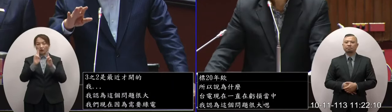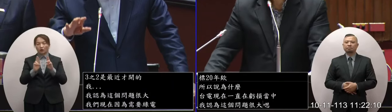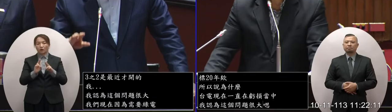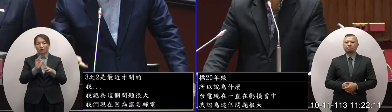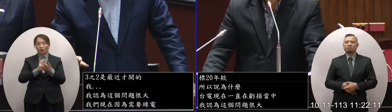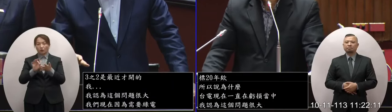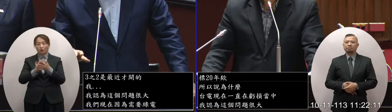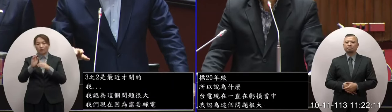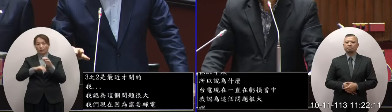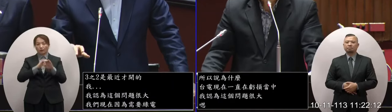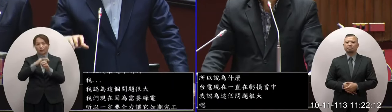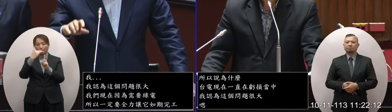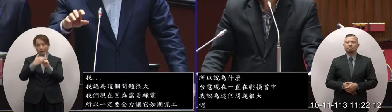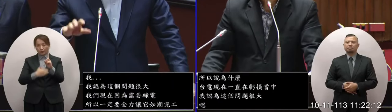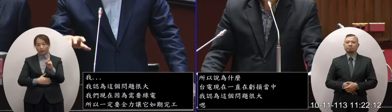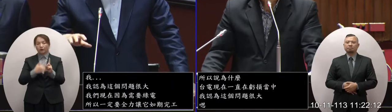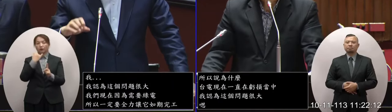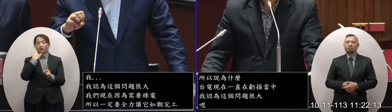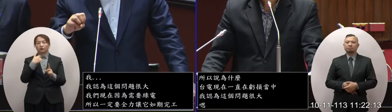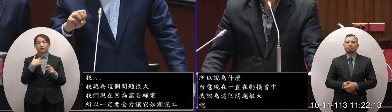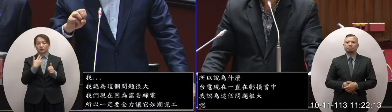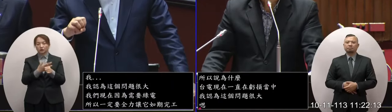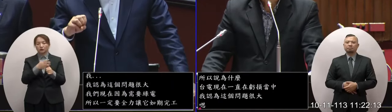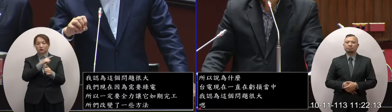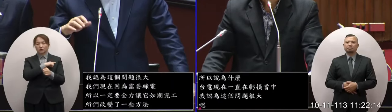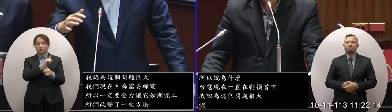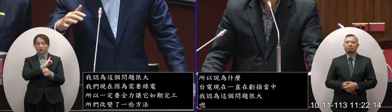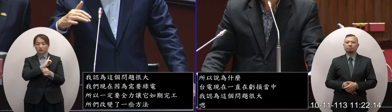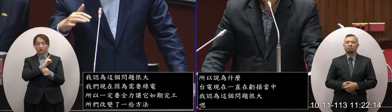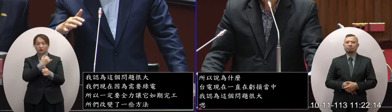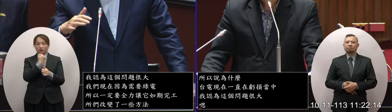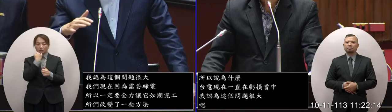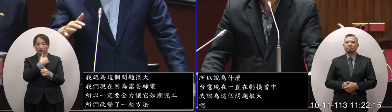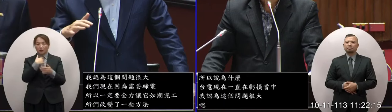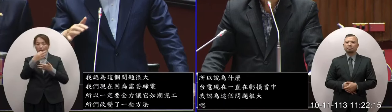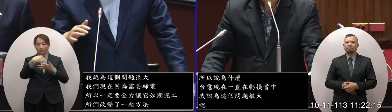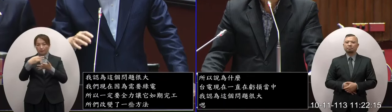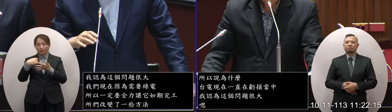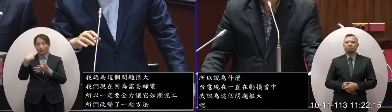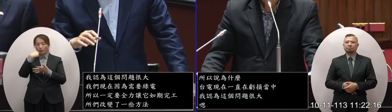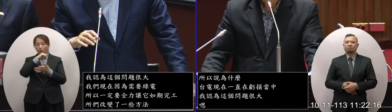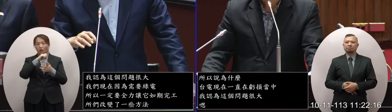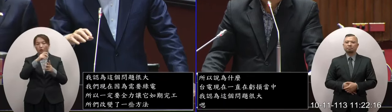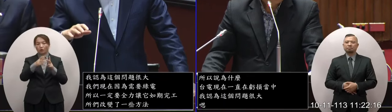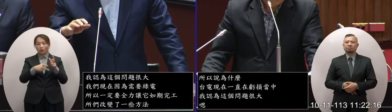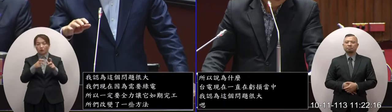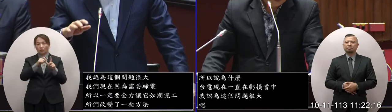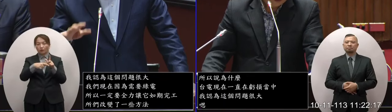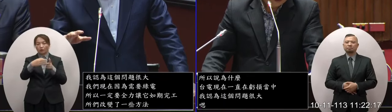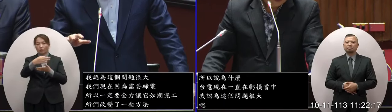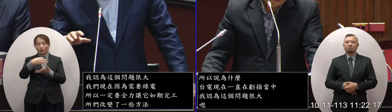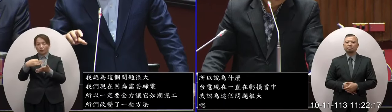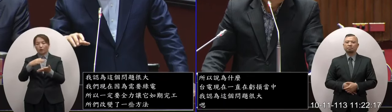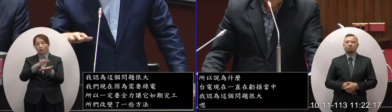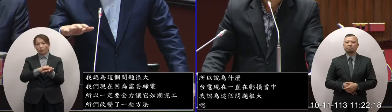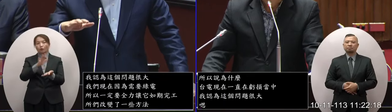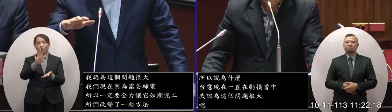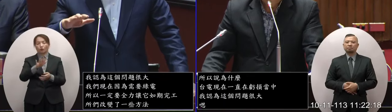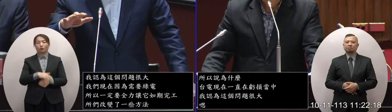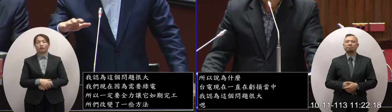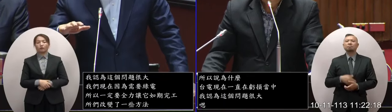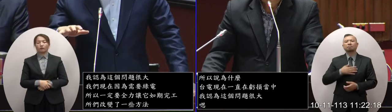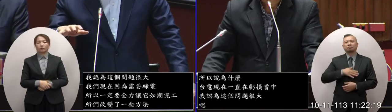能够帮助他们降低，那让他们产出来的价能够卖给台湾的业者的时候，会当较俗的啦，